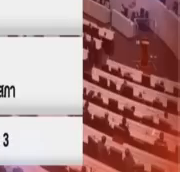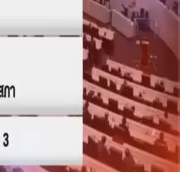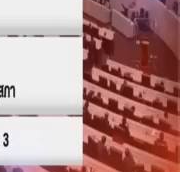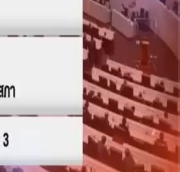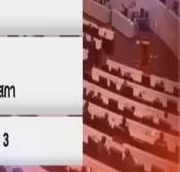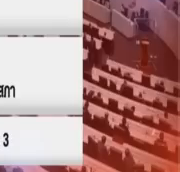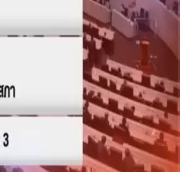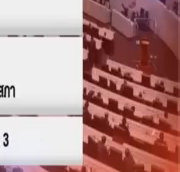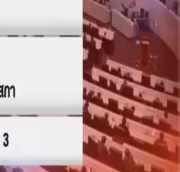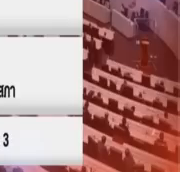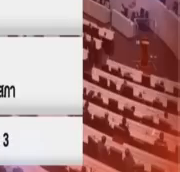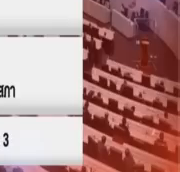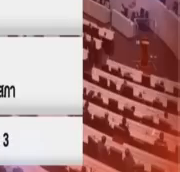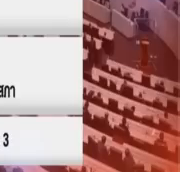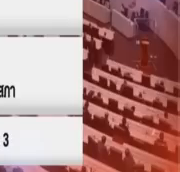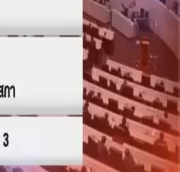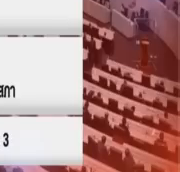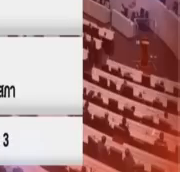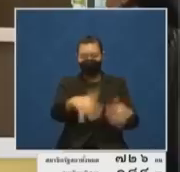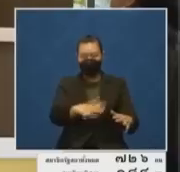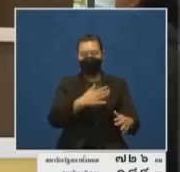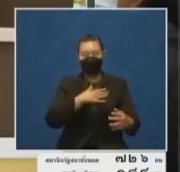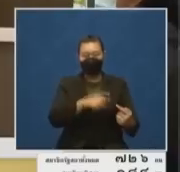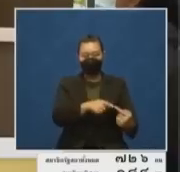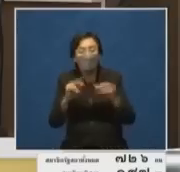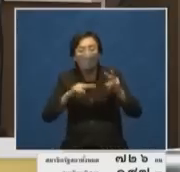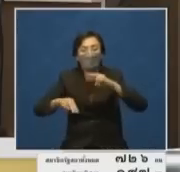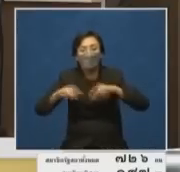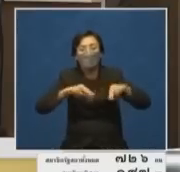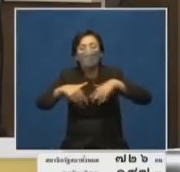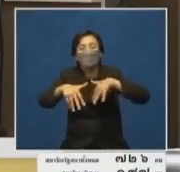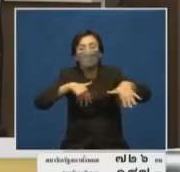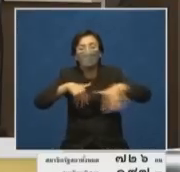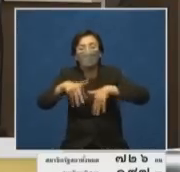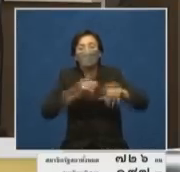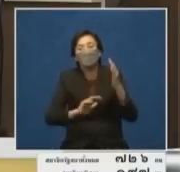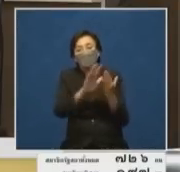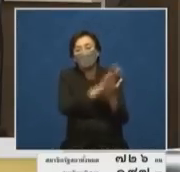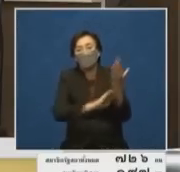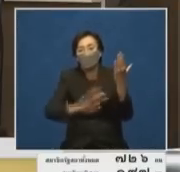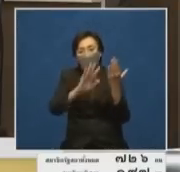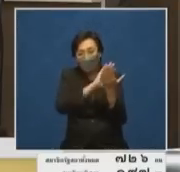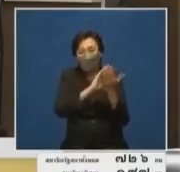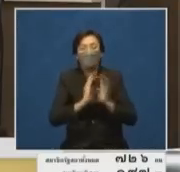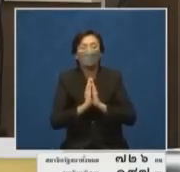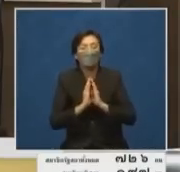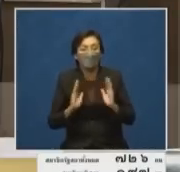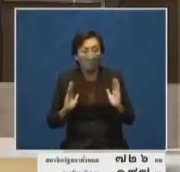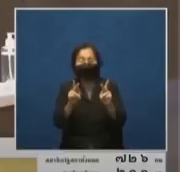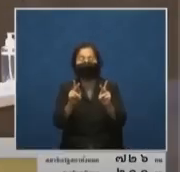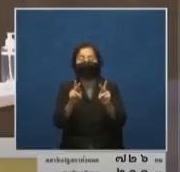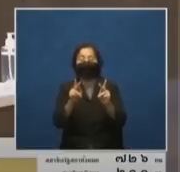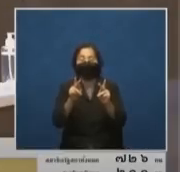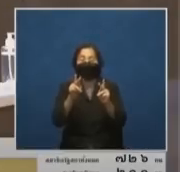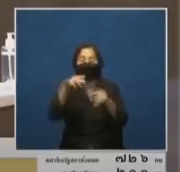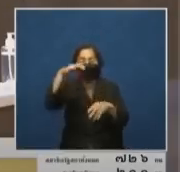ก็2อาทิตย์ครึ่งอย่างน้อยกฎหมายลูกก็ต้องรอปลายเดือนเนี่ยเราวิเคราะห์ข้ามไปเลย ครับ ทีนี้นี่ในเนื้อหานะครับของพรบ.ต